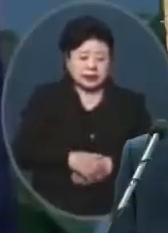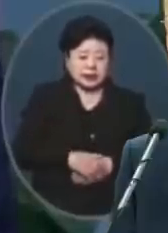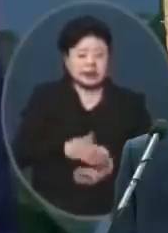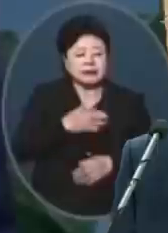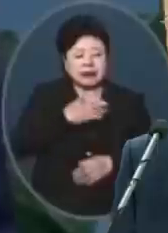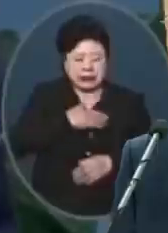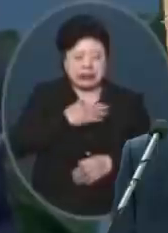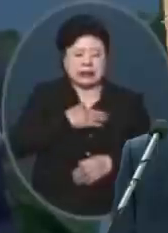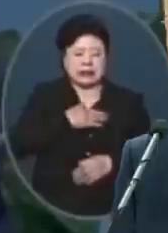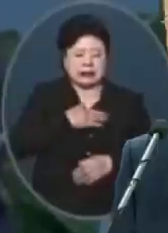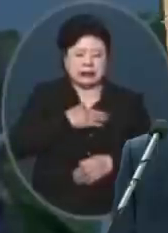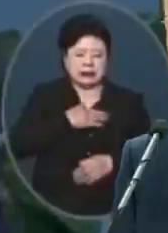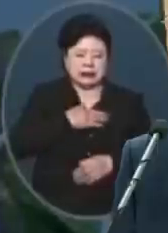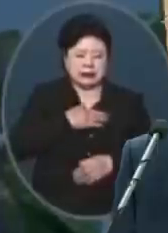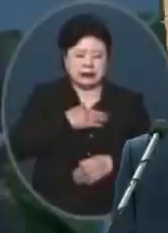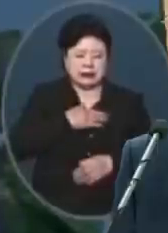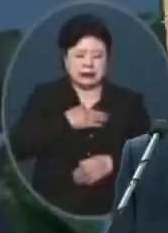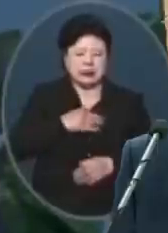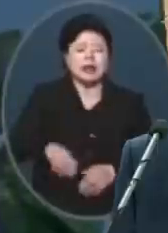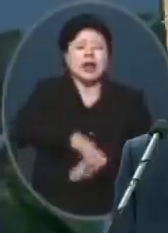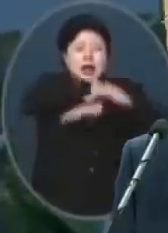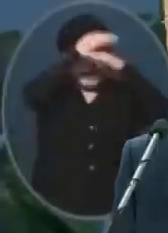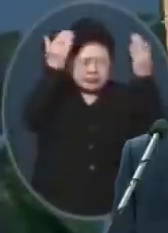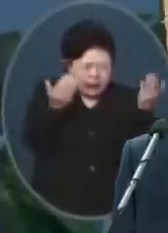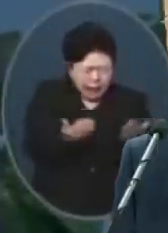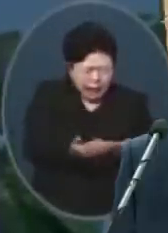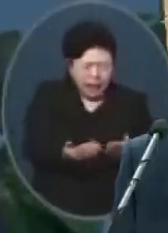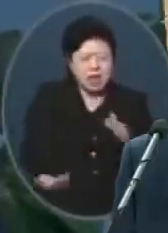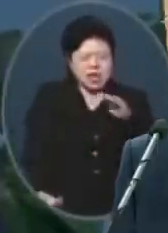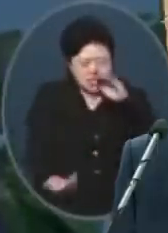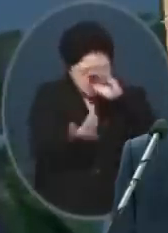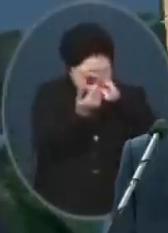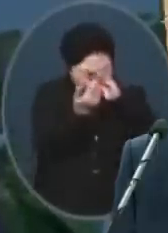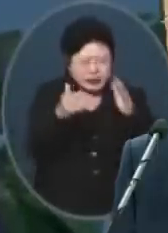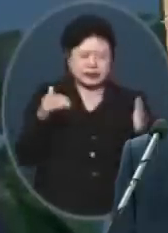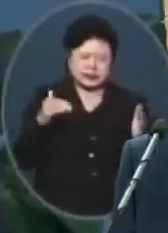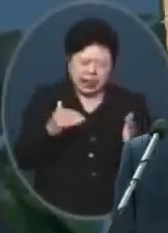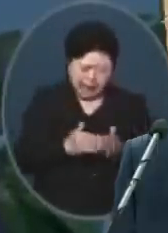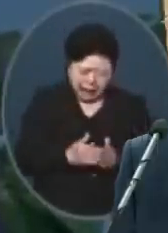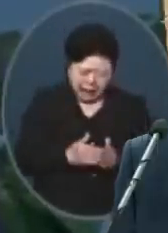내가 다 이루었다고 말하겠습니다